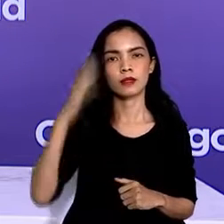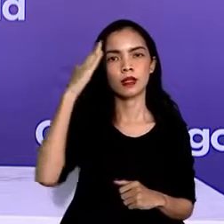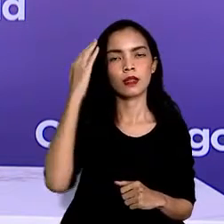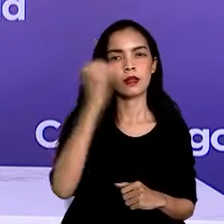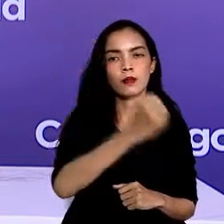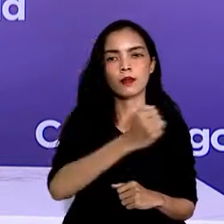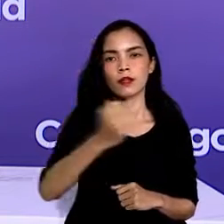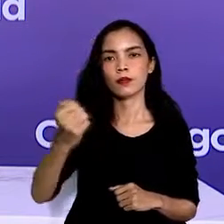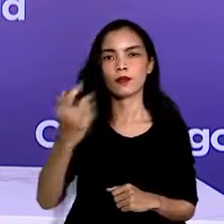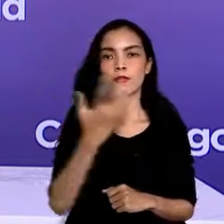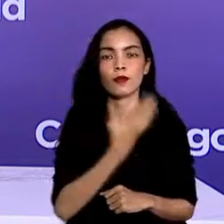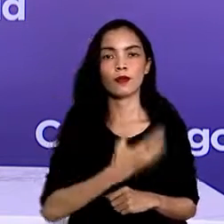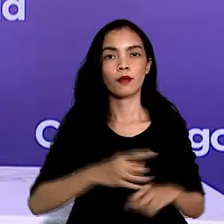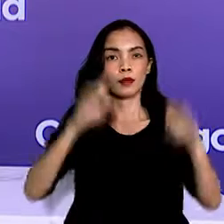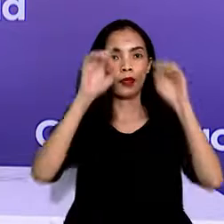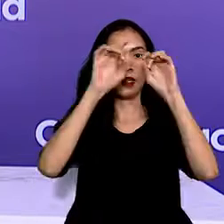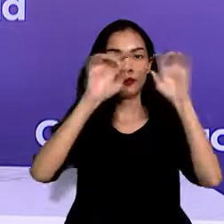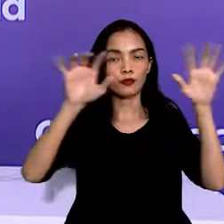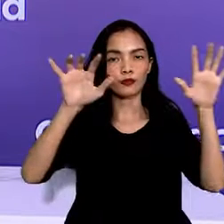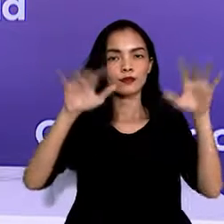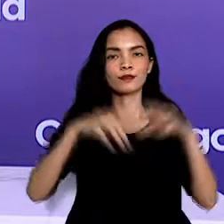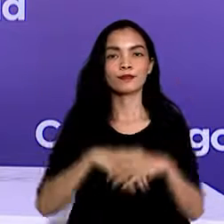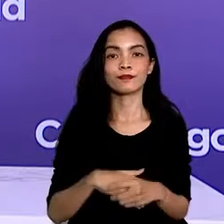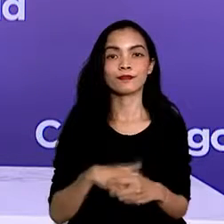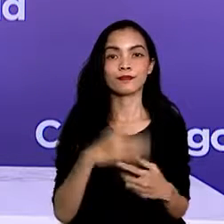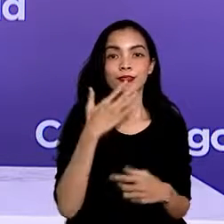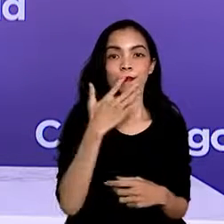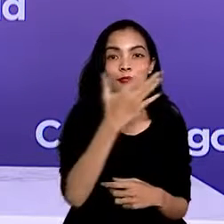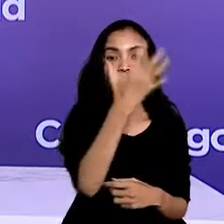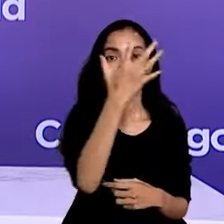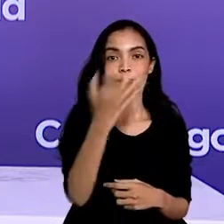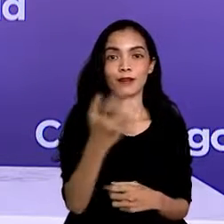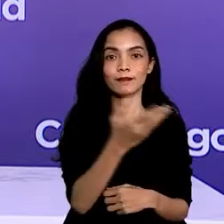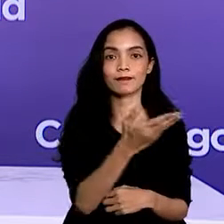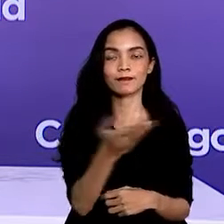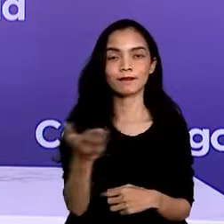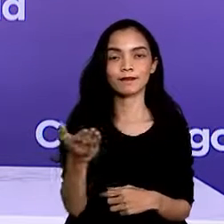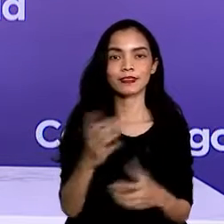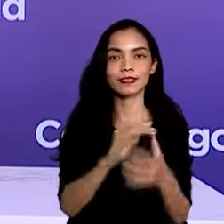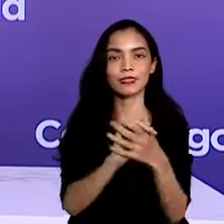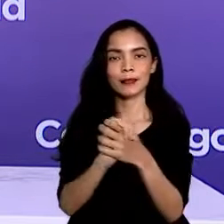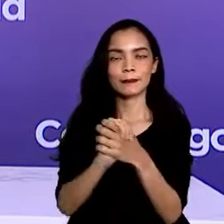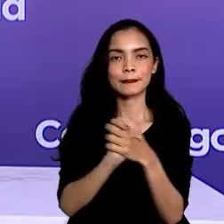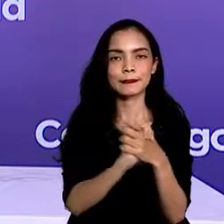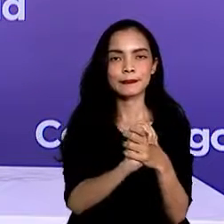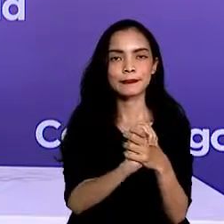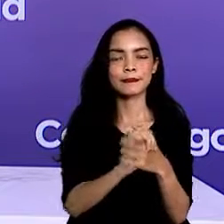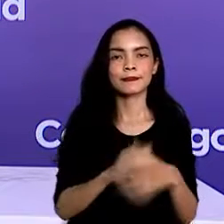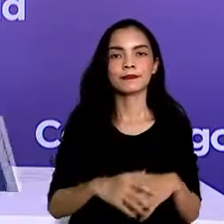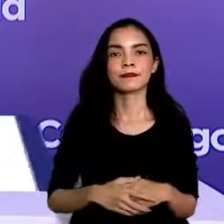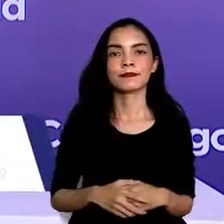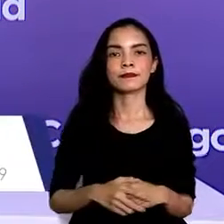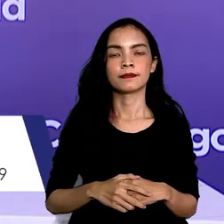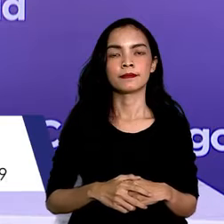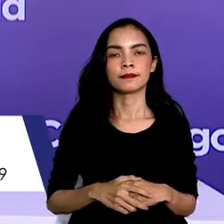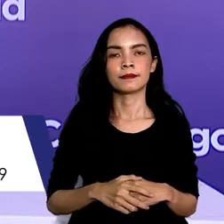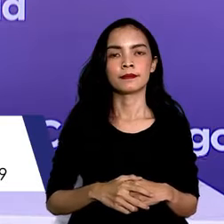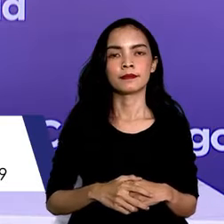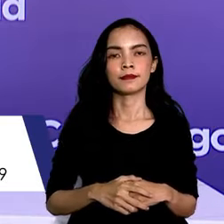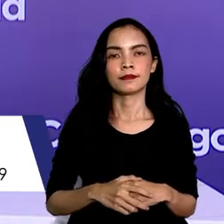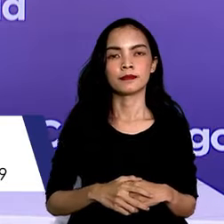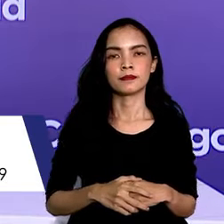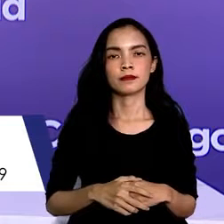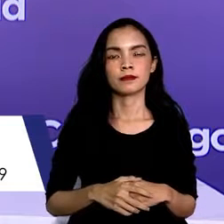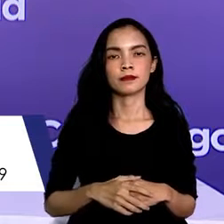Assalamualaikum warahmatullahi wabarakatuh. Selamat sore, salam sejahtera untuk kita semuanya. Hari ini saya akan